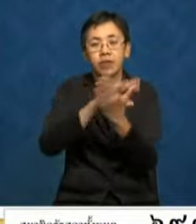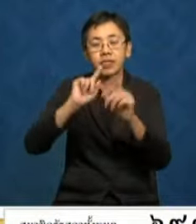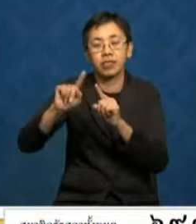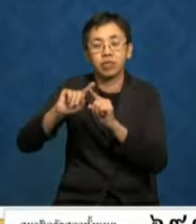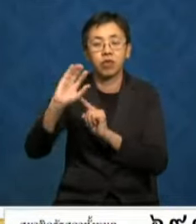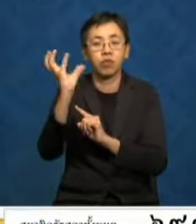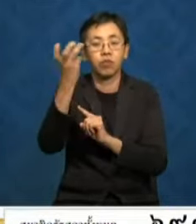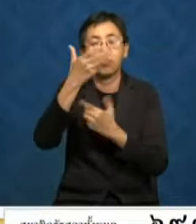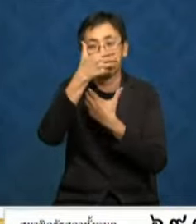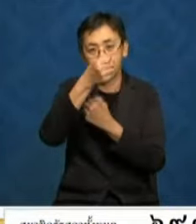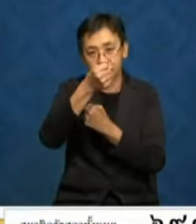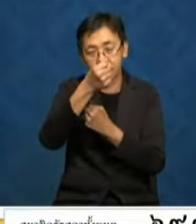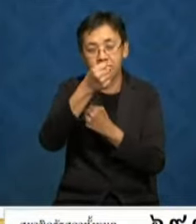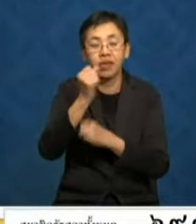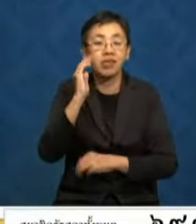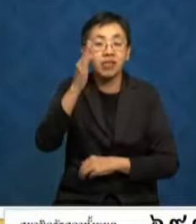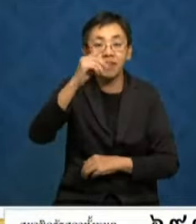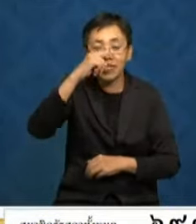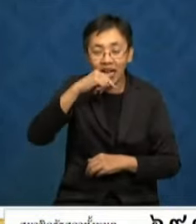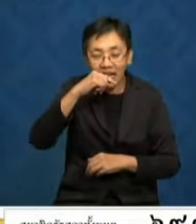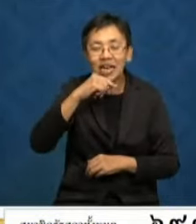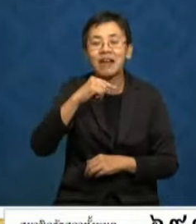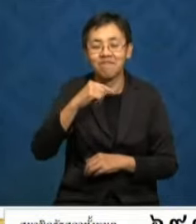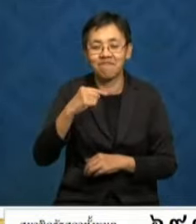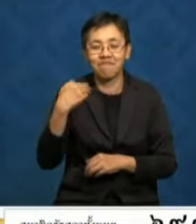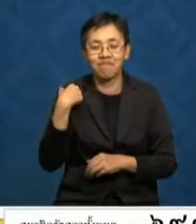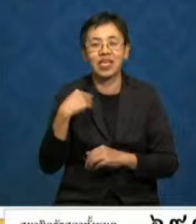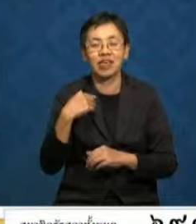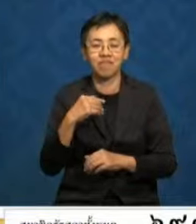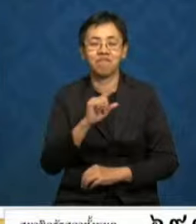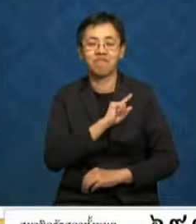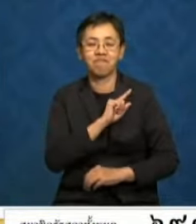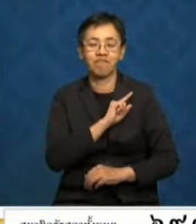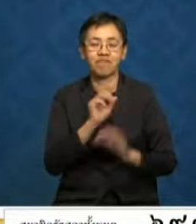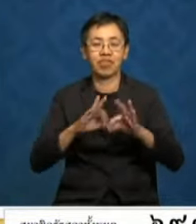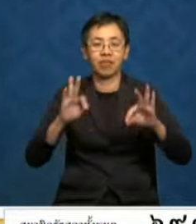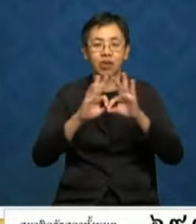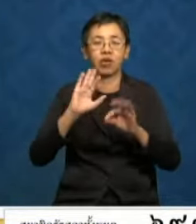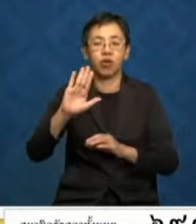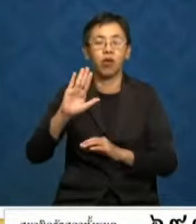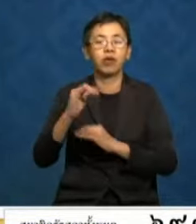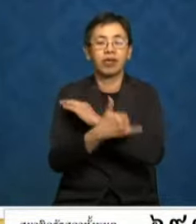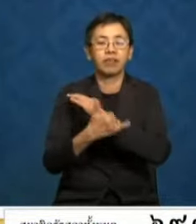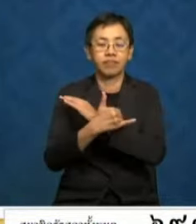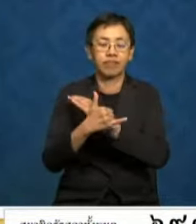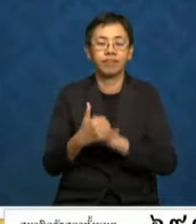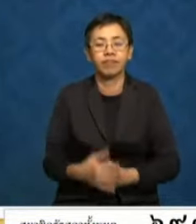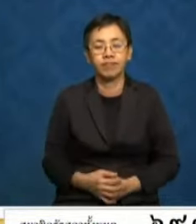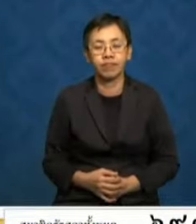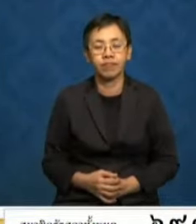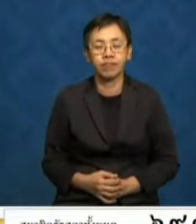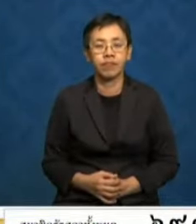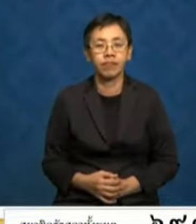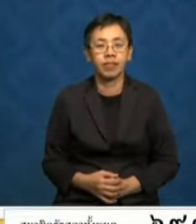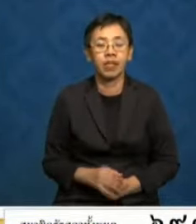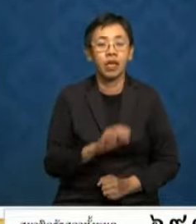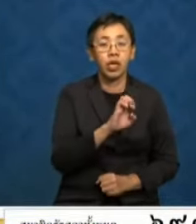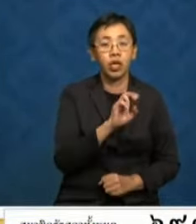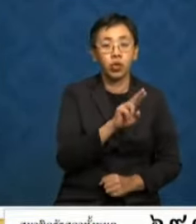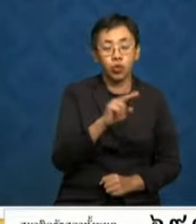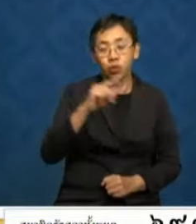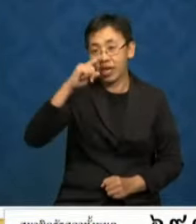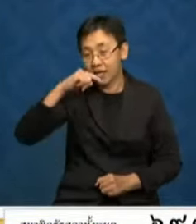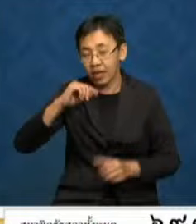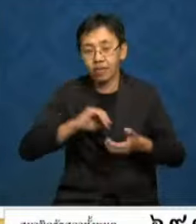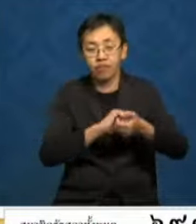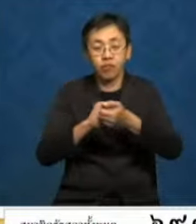ในปัจจุบันนี้ก็จะทำให้ไทยมีตัวตนมากยิ่งขึ้นท่านประธานที่เคารพครับความตกลงระหว่าง EU กับไทยฉบับนี้ไม่